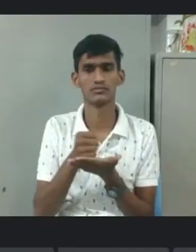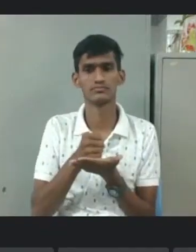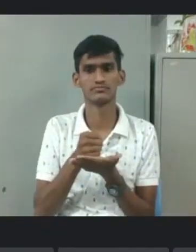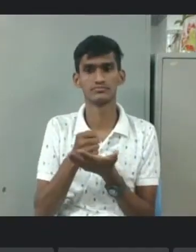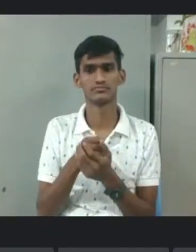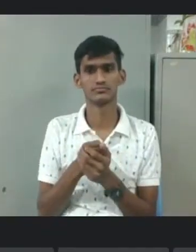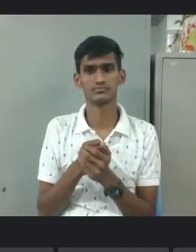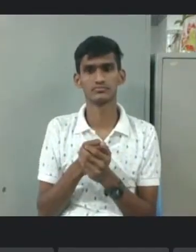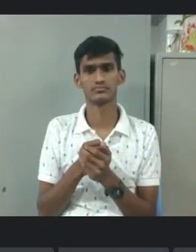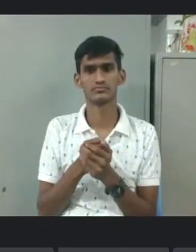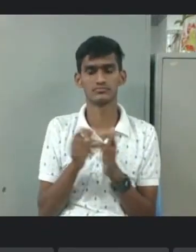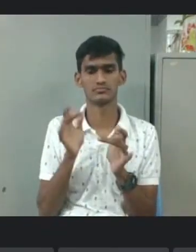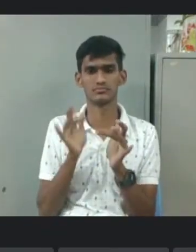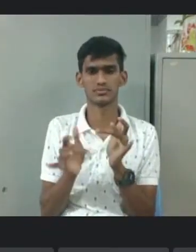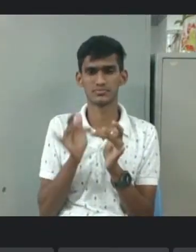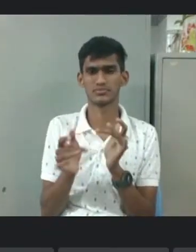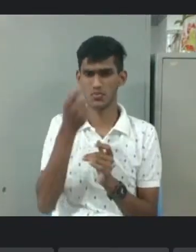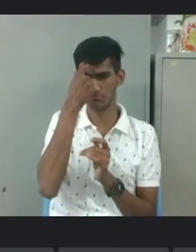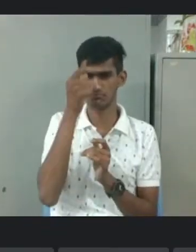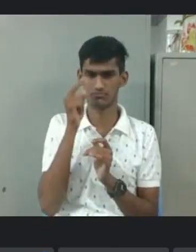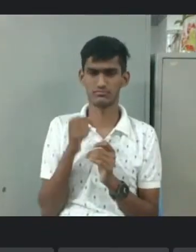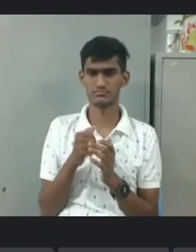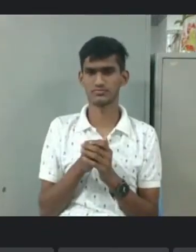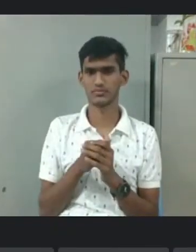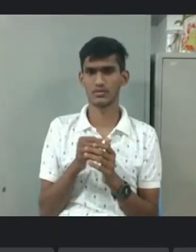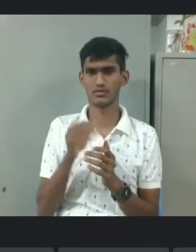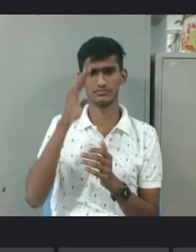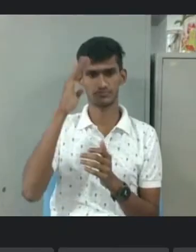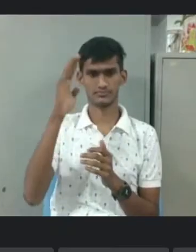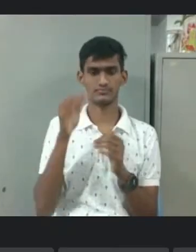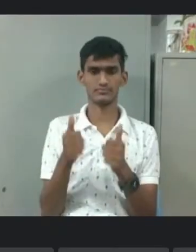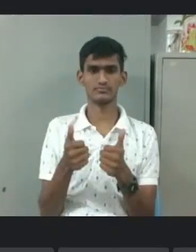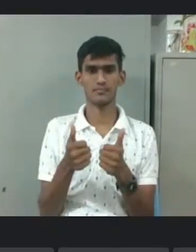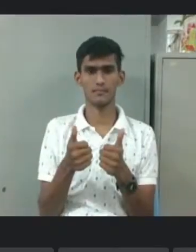സിഗ്നൽ ഇഷ്യൂ ആണെന്ന് തോന്നുന്നു. ഹലോ